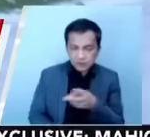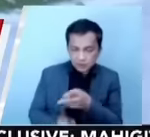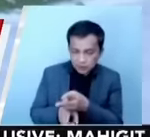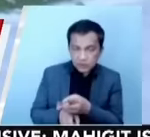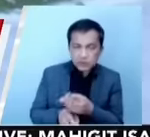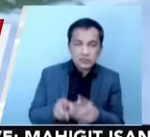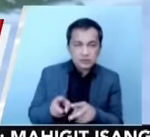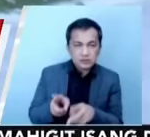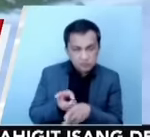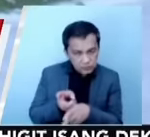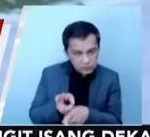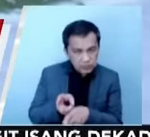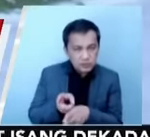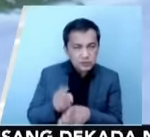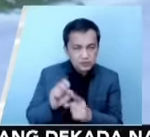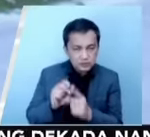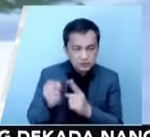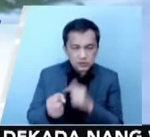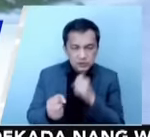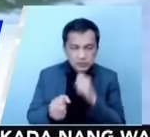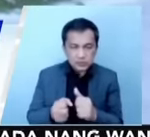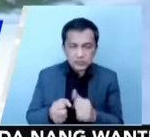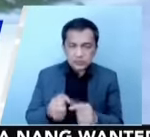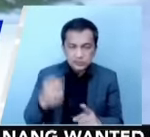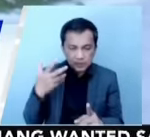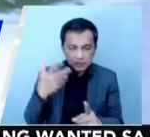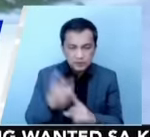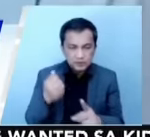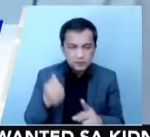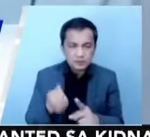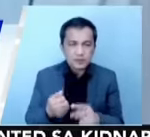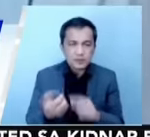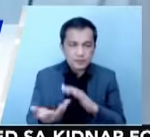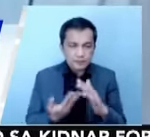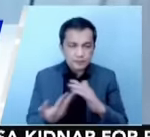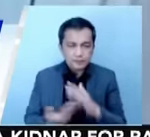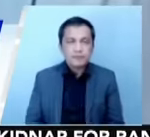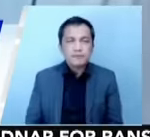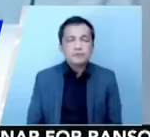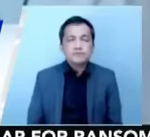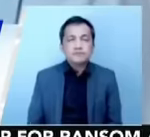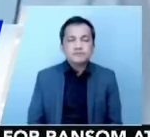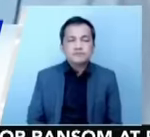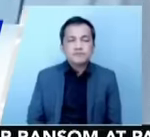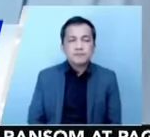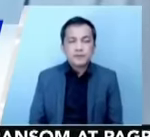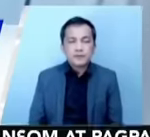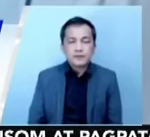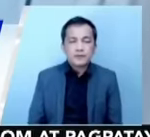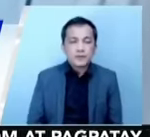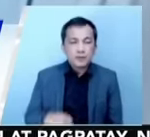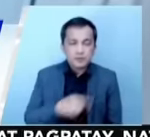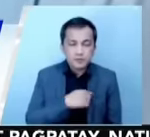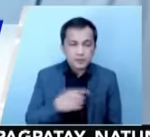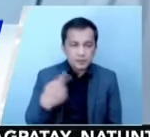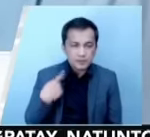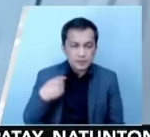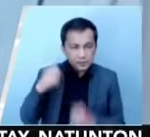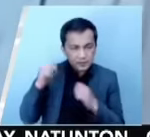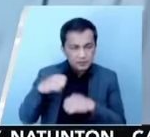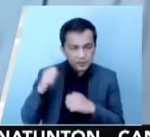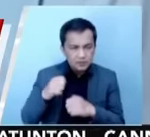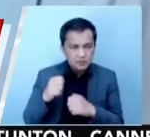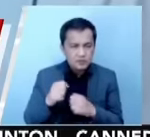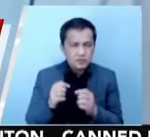para masigurong hindi maapektuhan ang mga mamimili. Merong kaming in-expect na meeting na ito convene